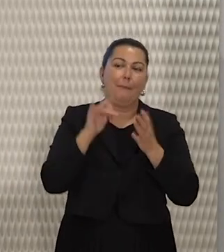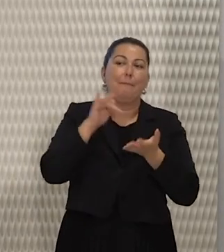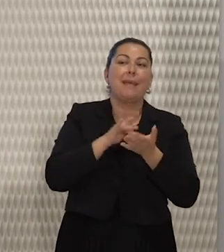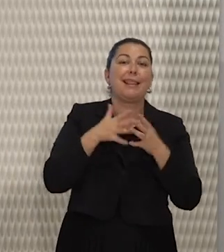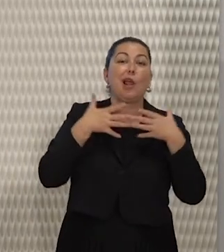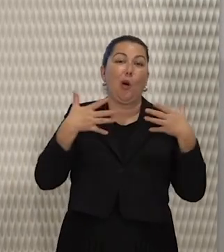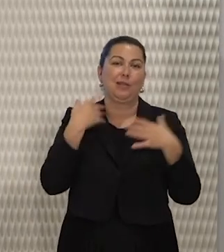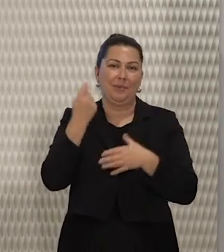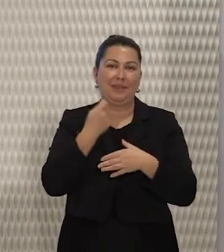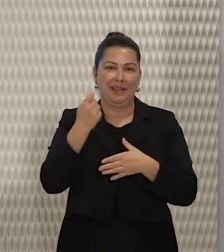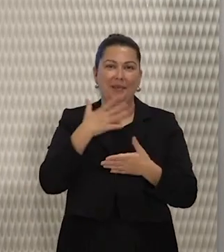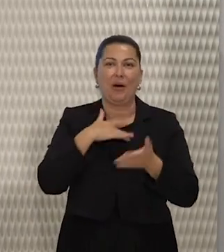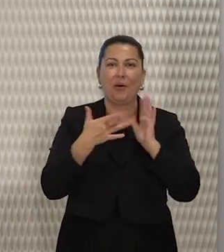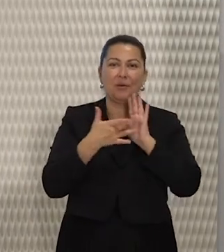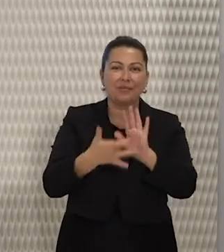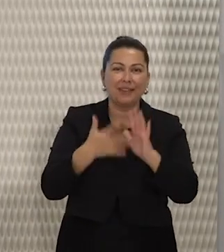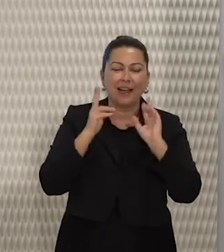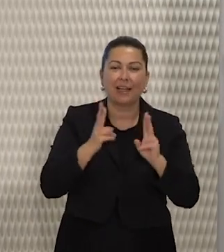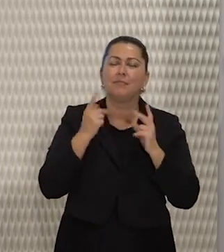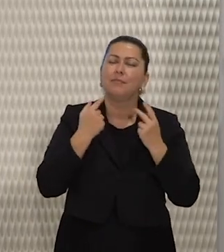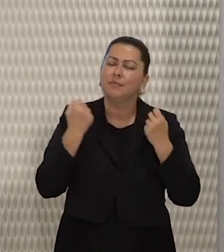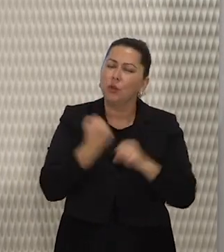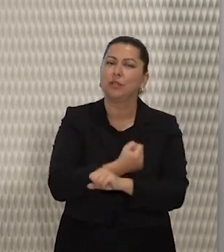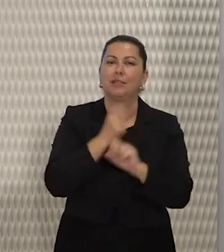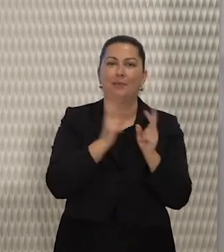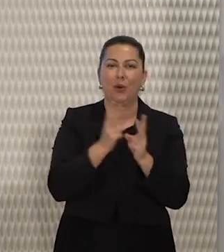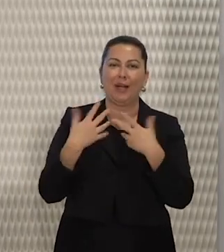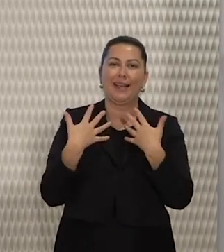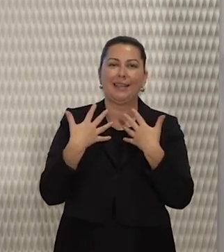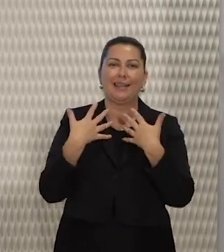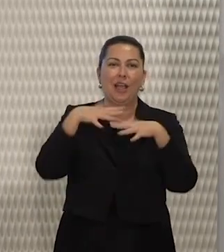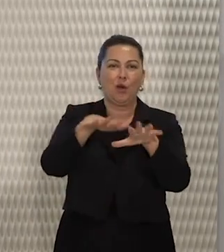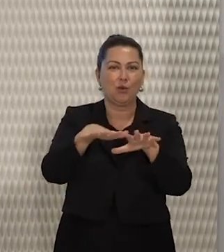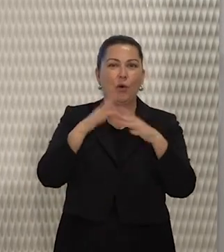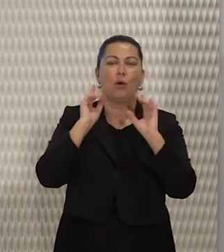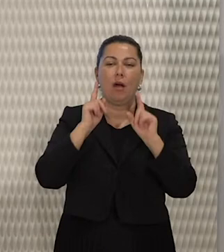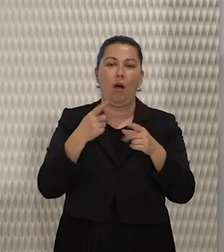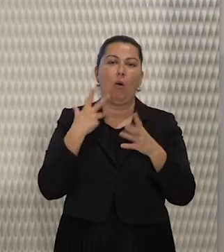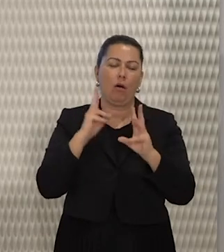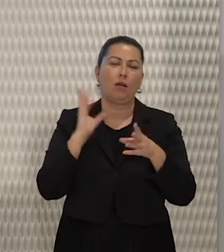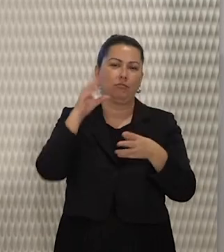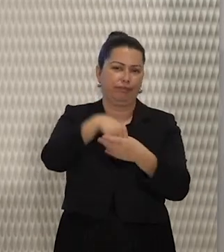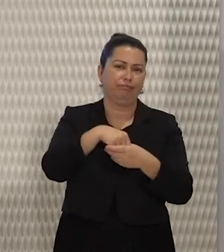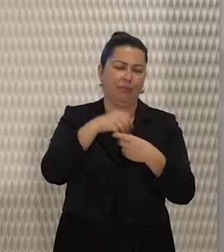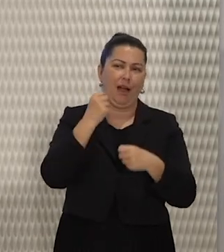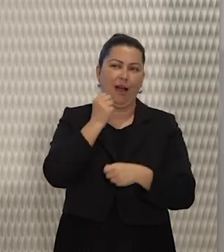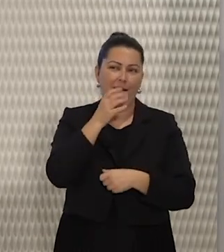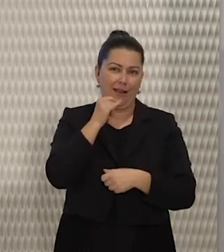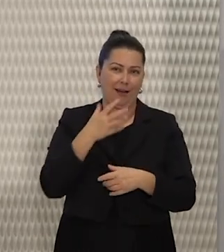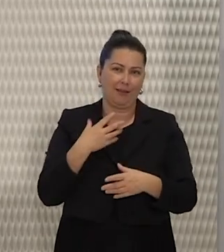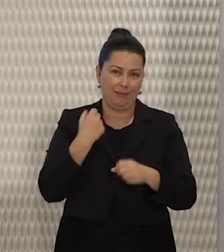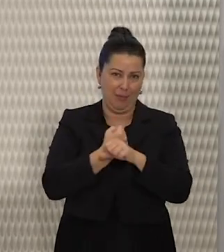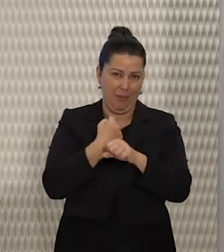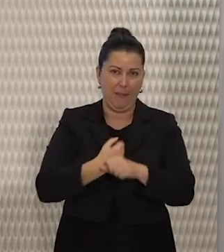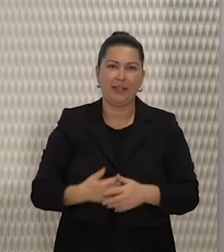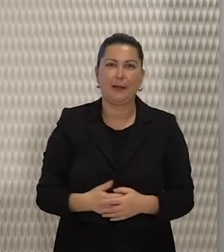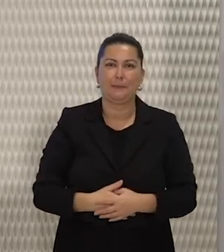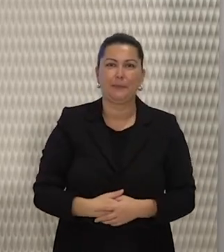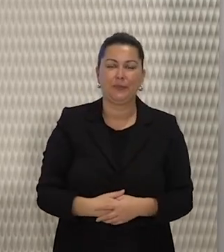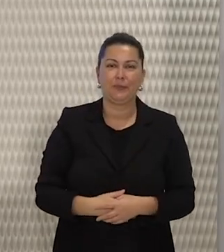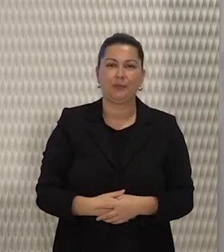es auch hier möglich ist, Inklusion sag ich mal, zu integrieren in den Arbeitsalltag.